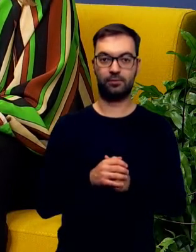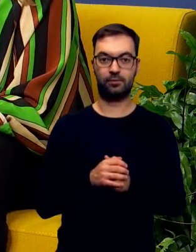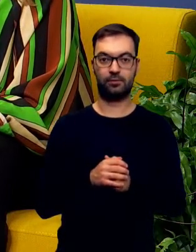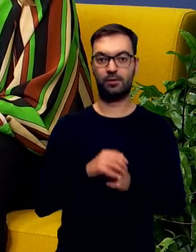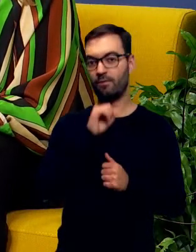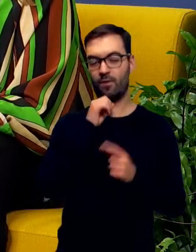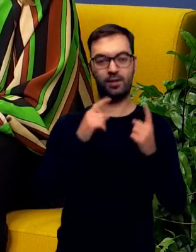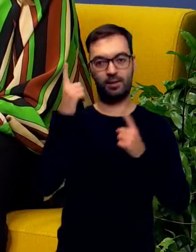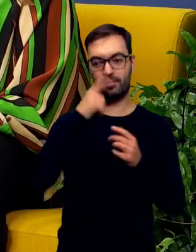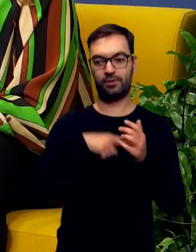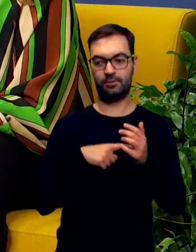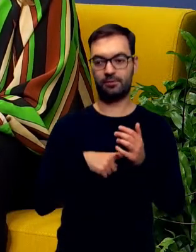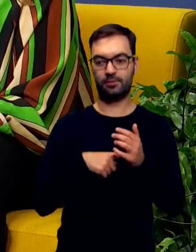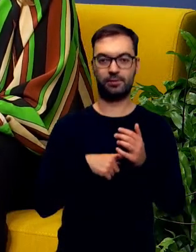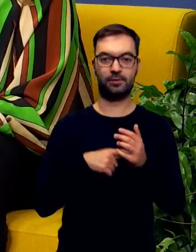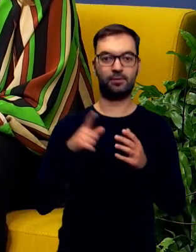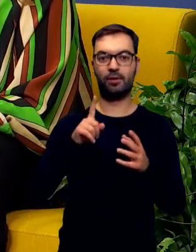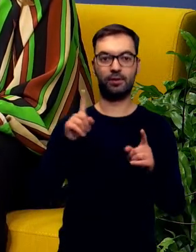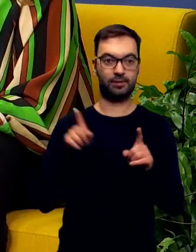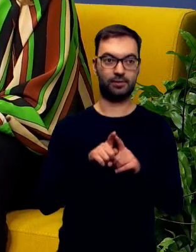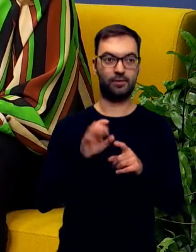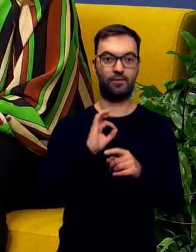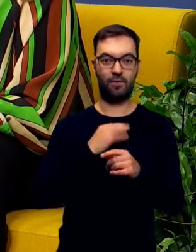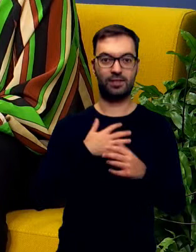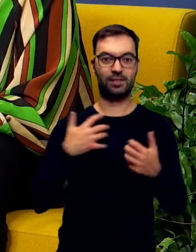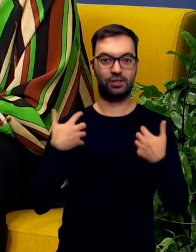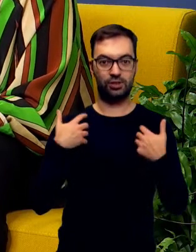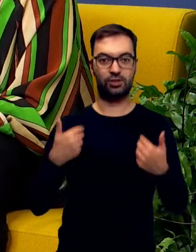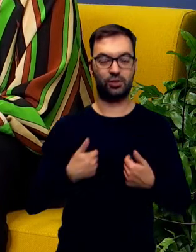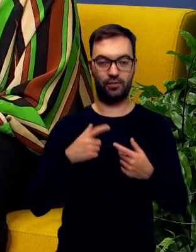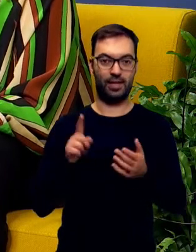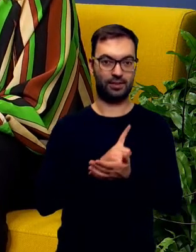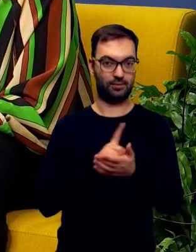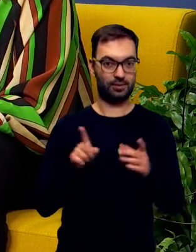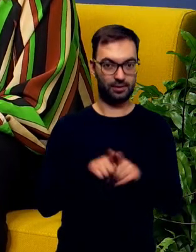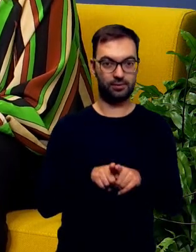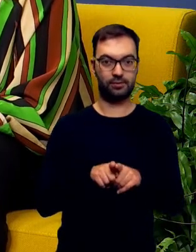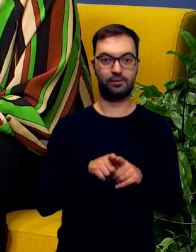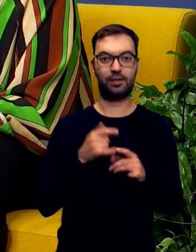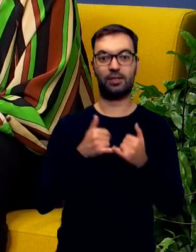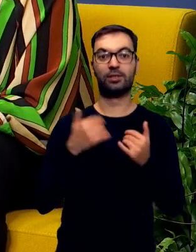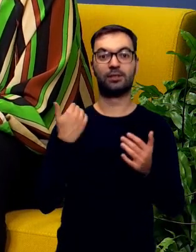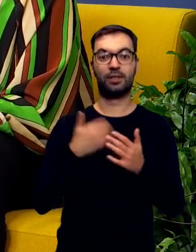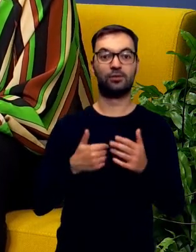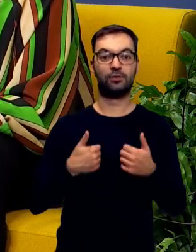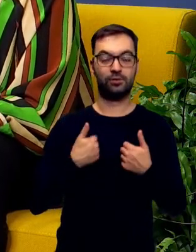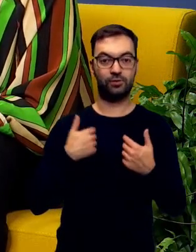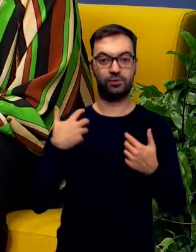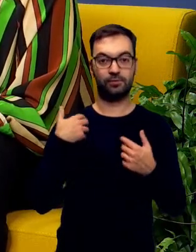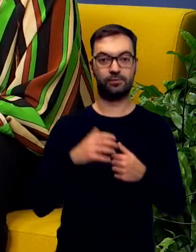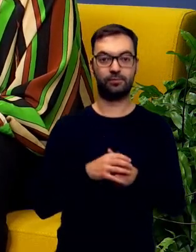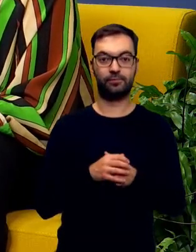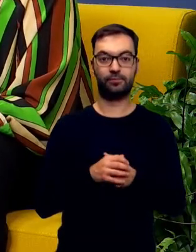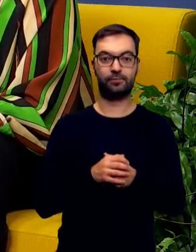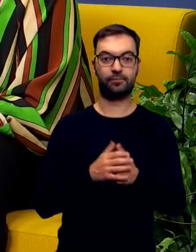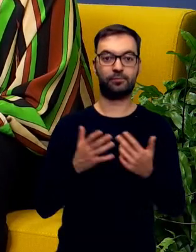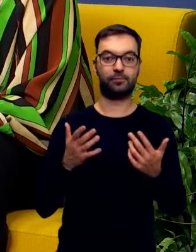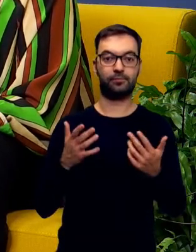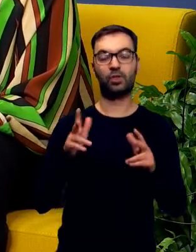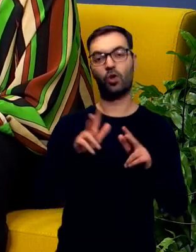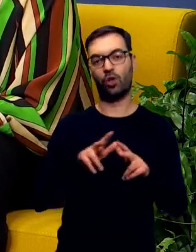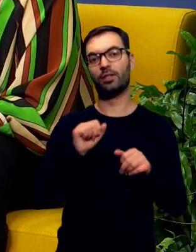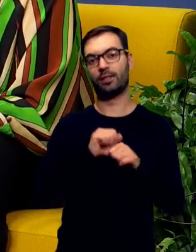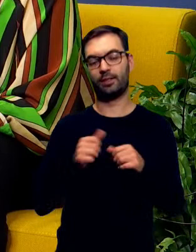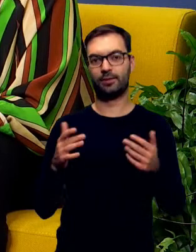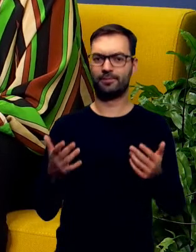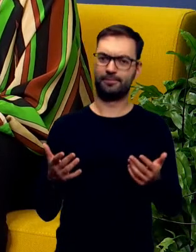W ogóle nie myślimy o tym, że narażają swoje zdrowie i życie, a jeżeli je stracą, to życie, to zostaje